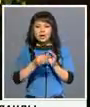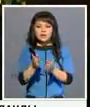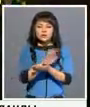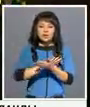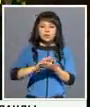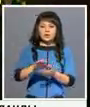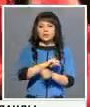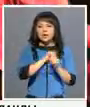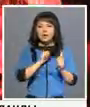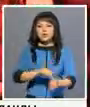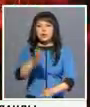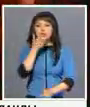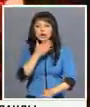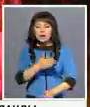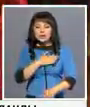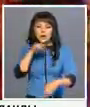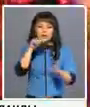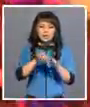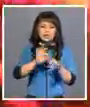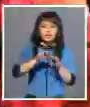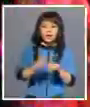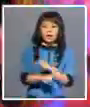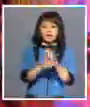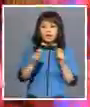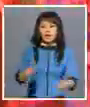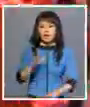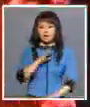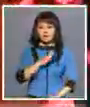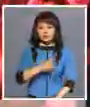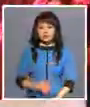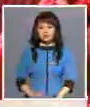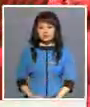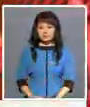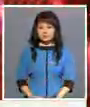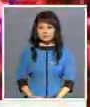кіршіксіз махаббаттың мәңгілік өркен жаятын түйіндеумен де құнды.